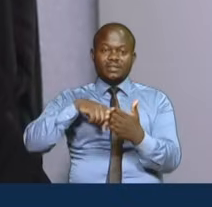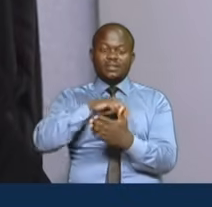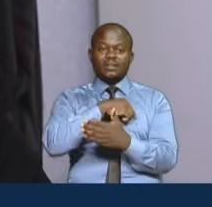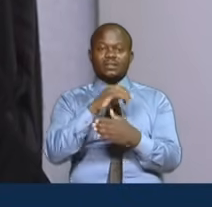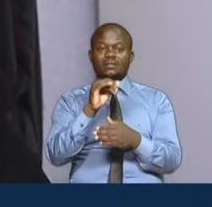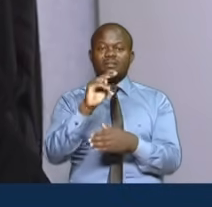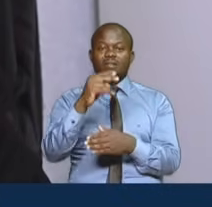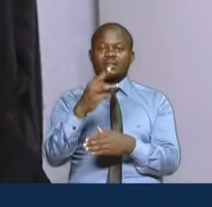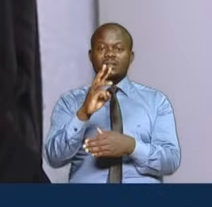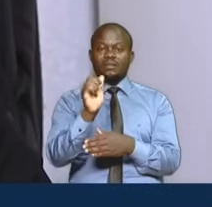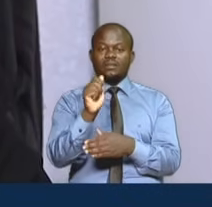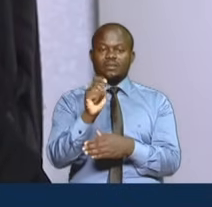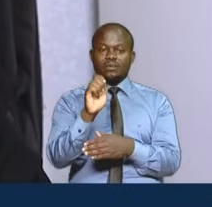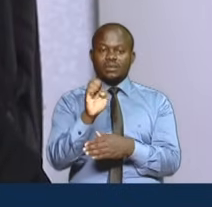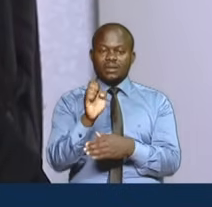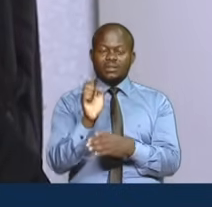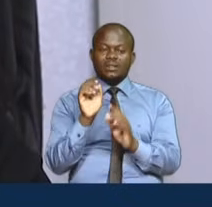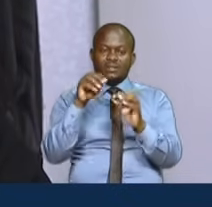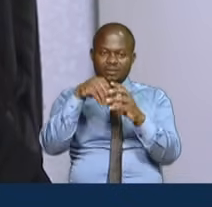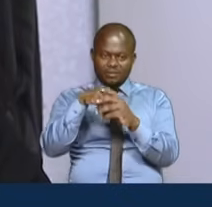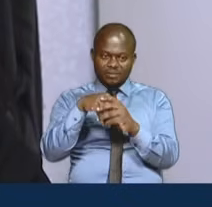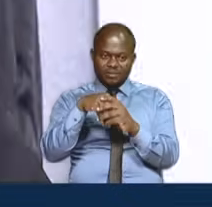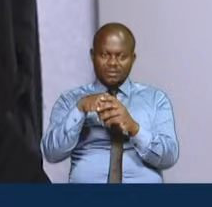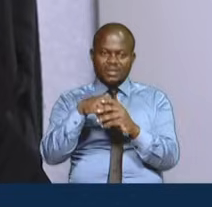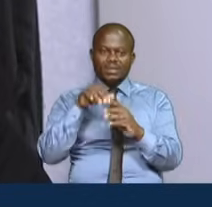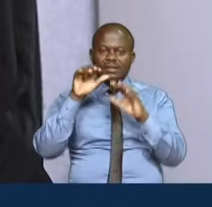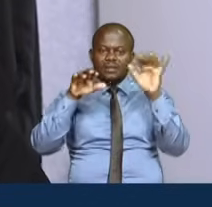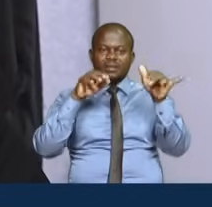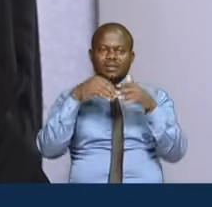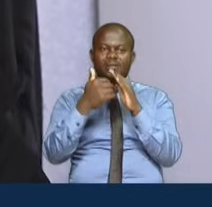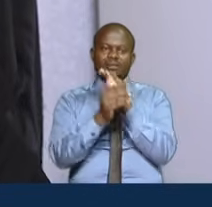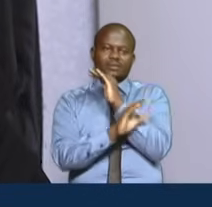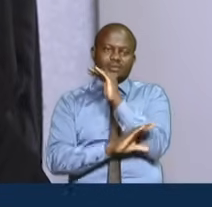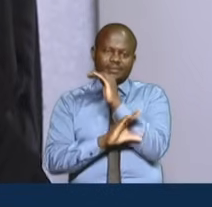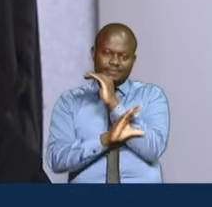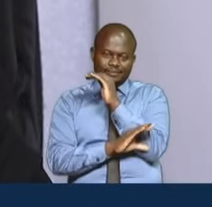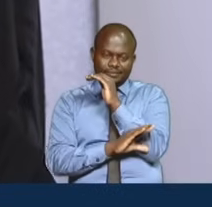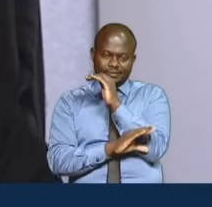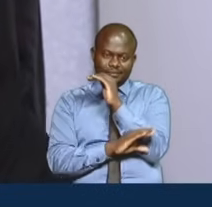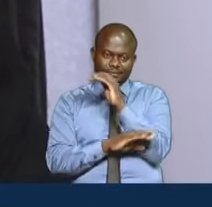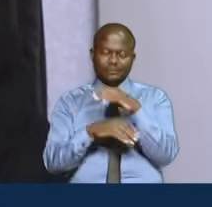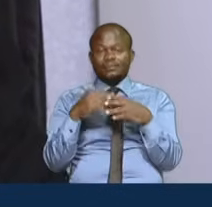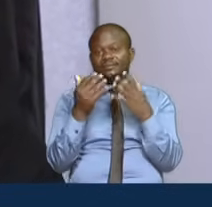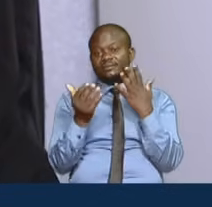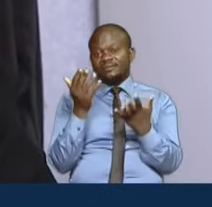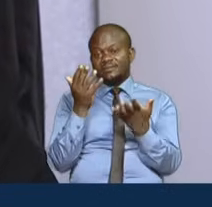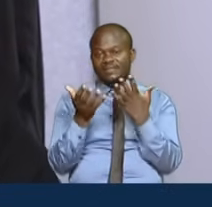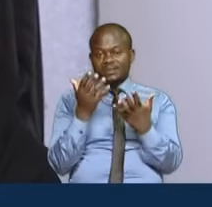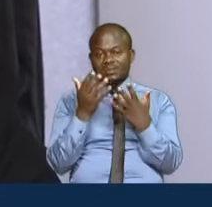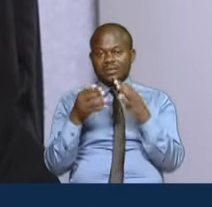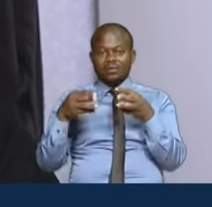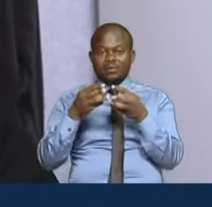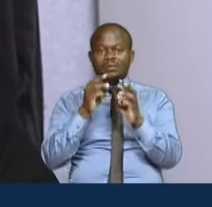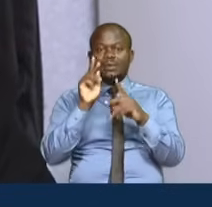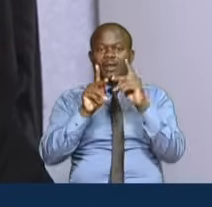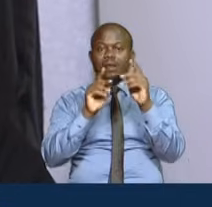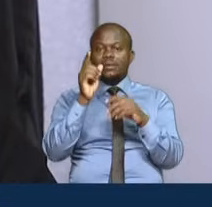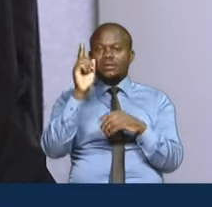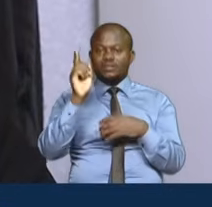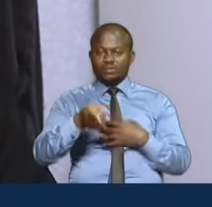y'ingwate yakwitabirwa hirya no hino mu gihugu. Nibura ku buryo abantu